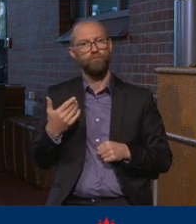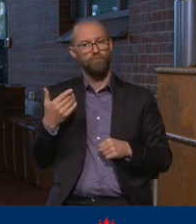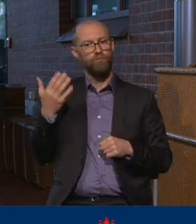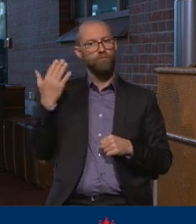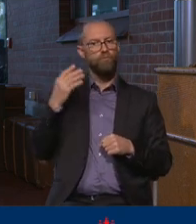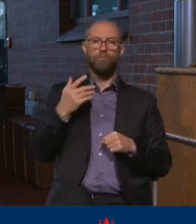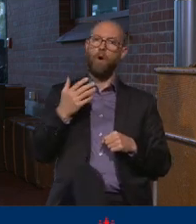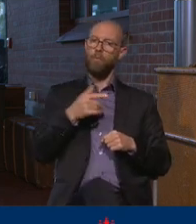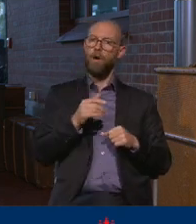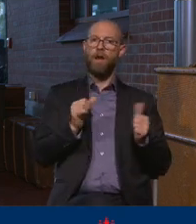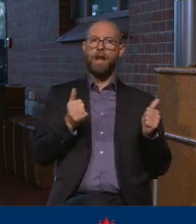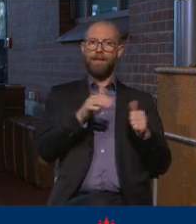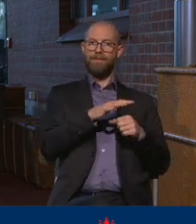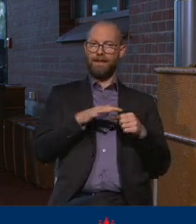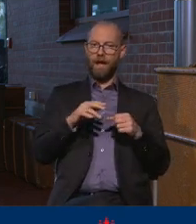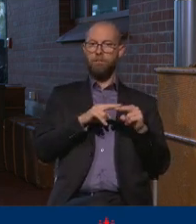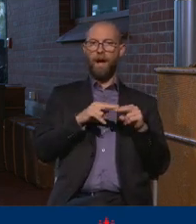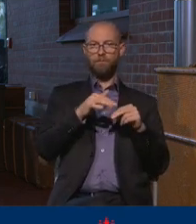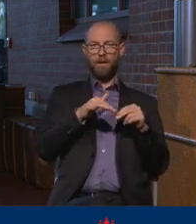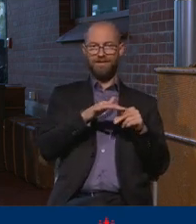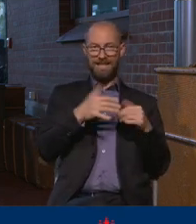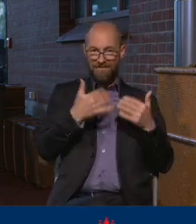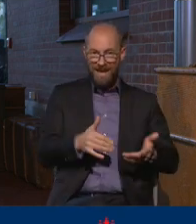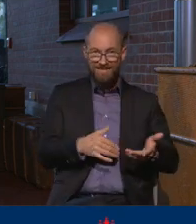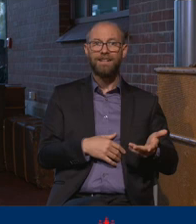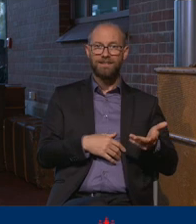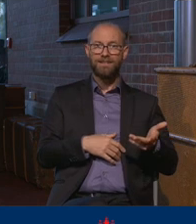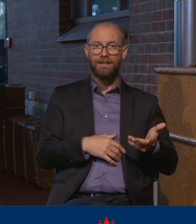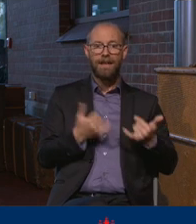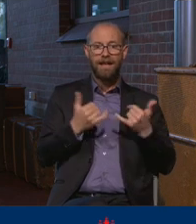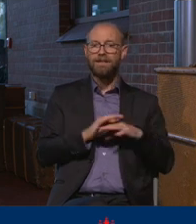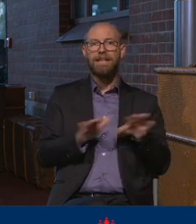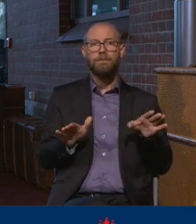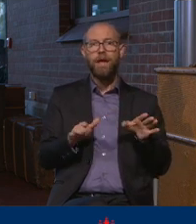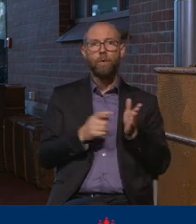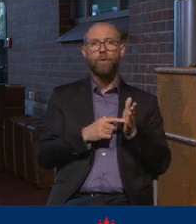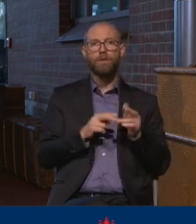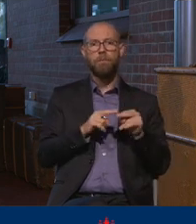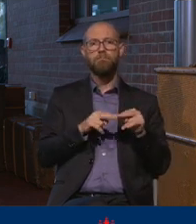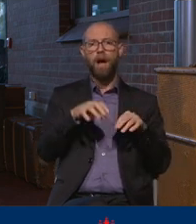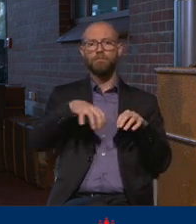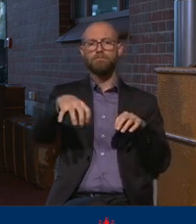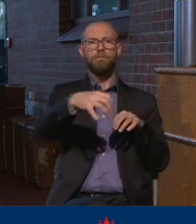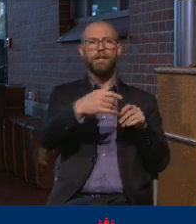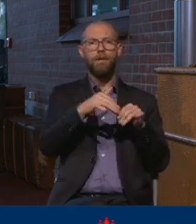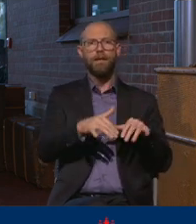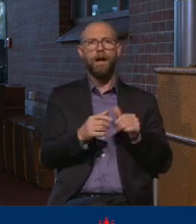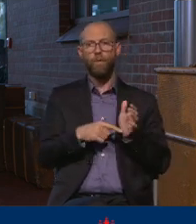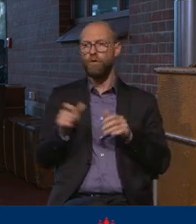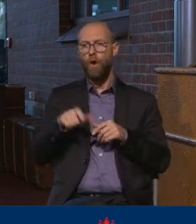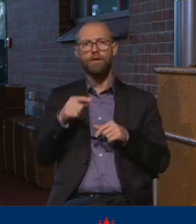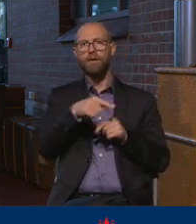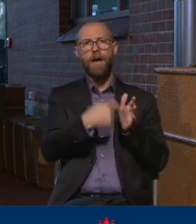lebendigen markt gehabt den gibt es schon lange nicht mehr weil die markttrend oder nicht da sind und die markthändler sind nicht da weil da die leute nicht so viel mehr